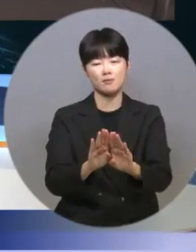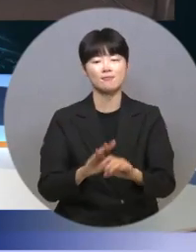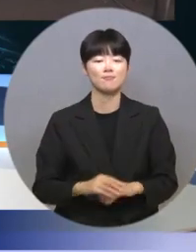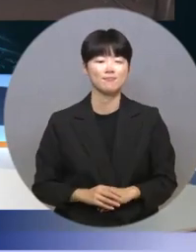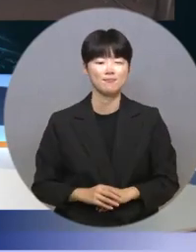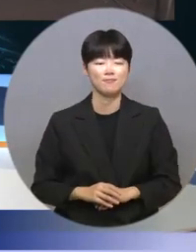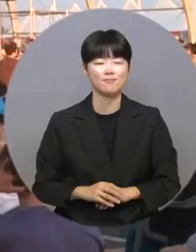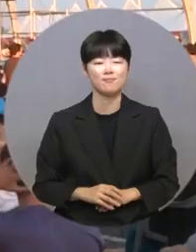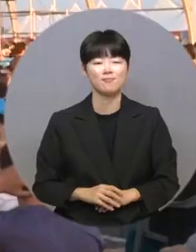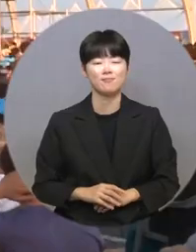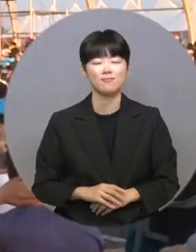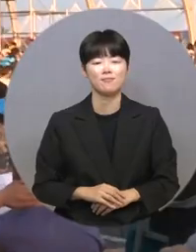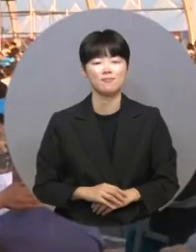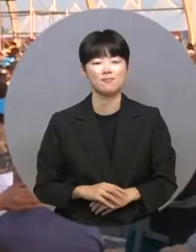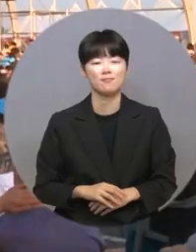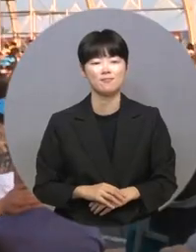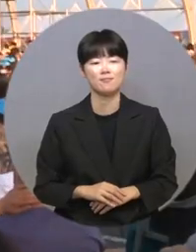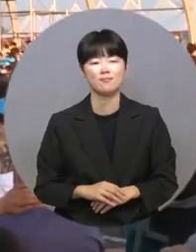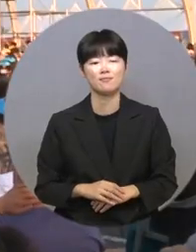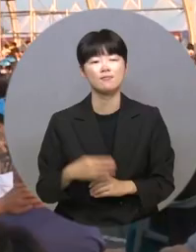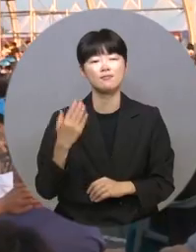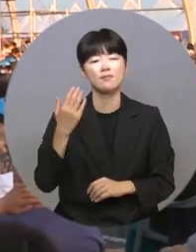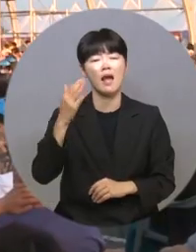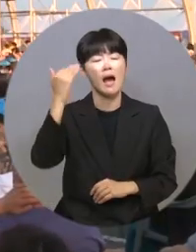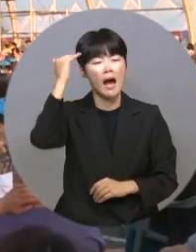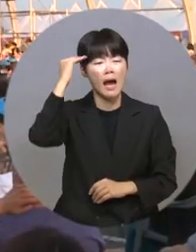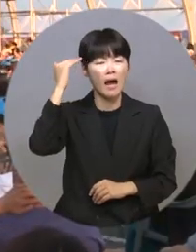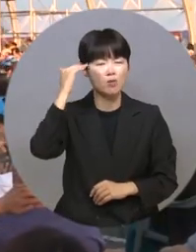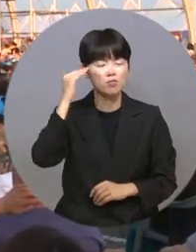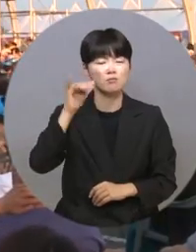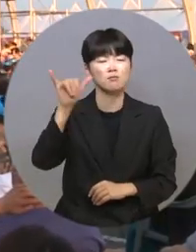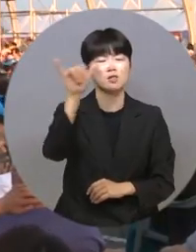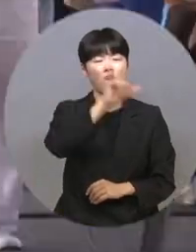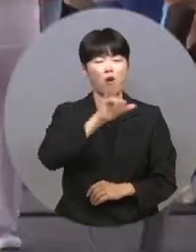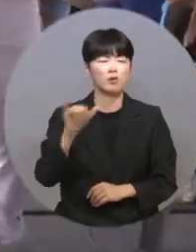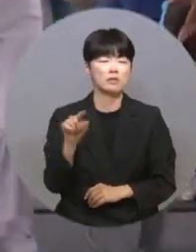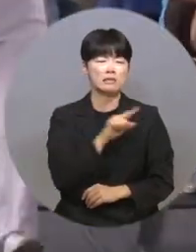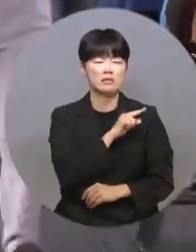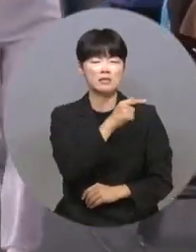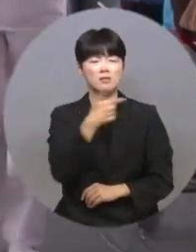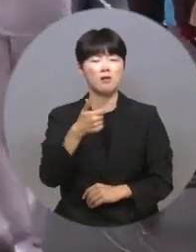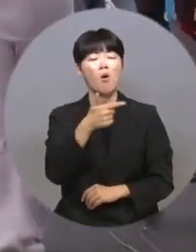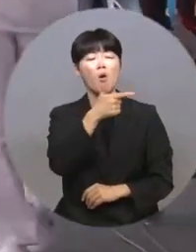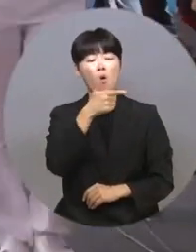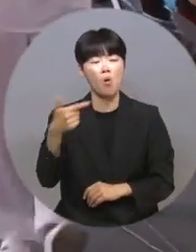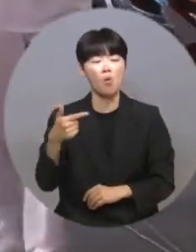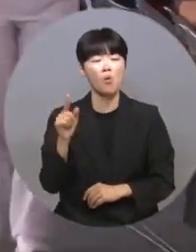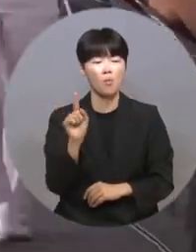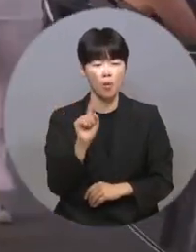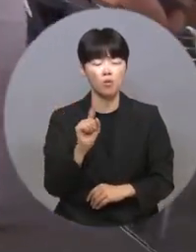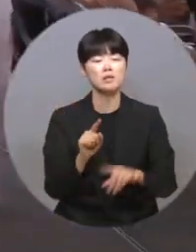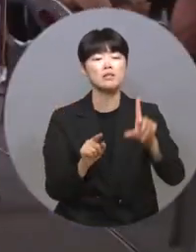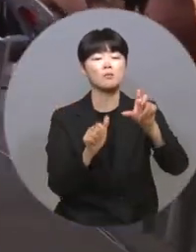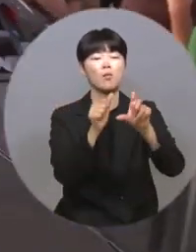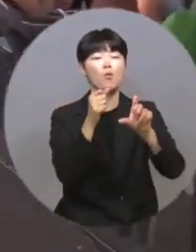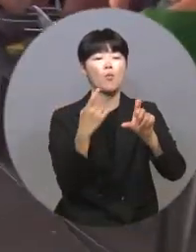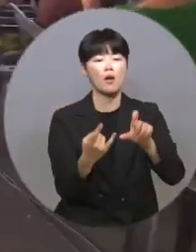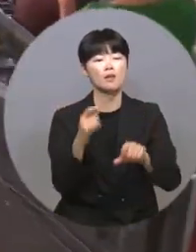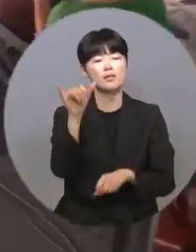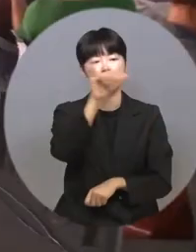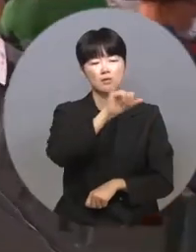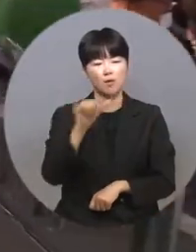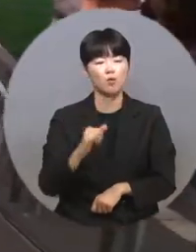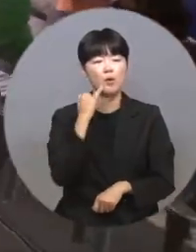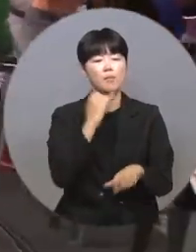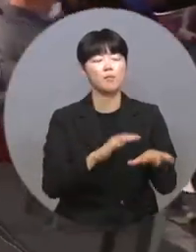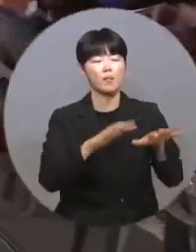기자입니다. 국내 최대 규모의 해양스포츠 행사인 제15회 전국 해양스포츠제전이